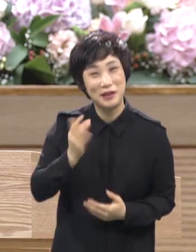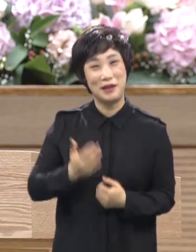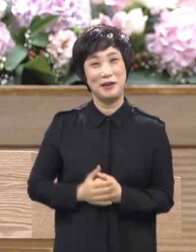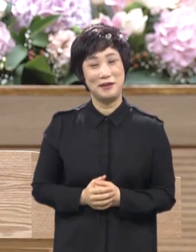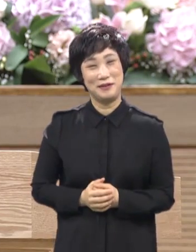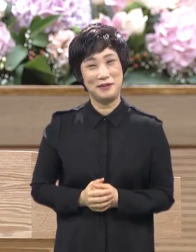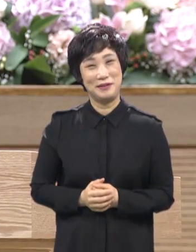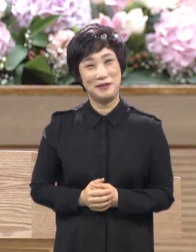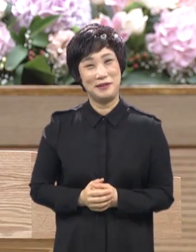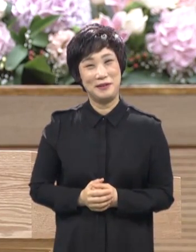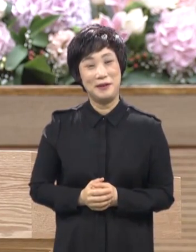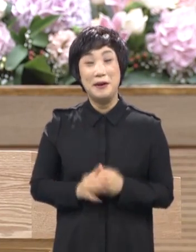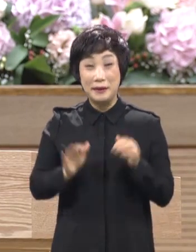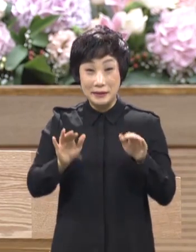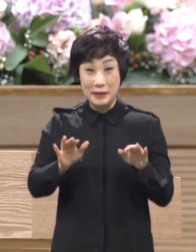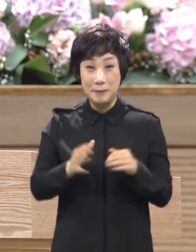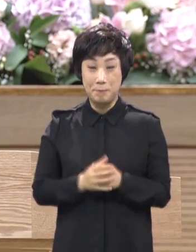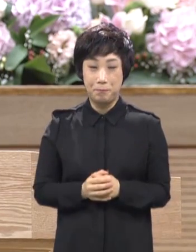라고 하는데,